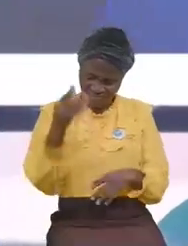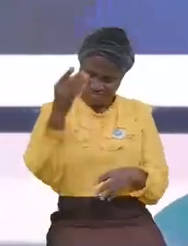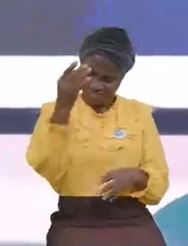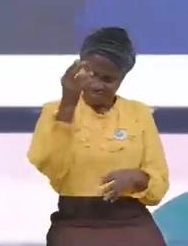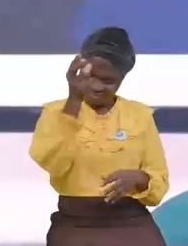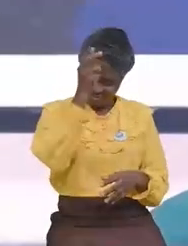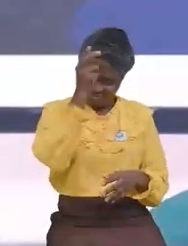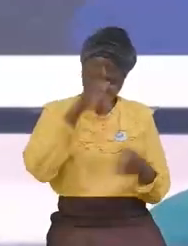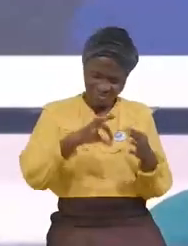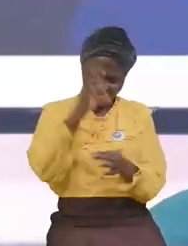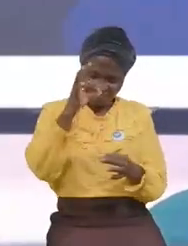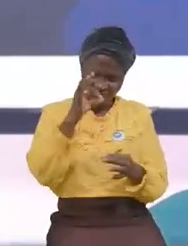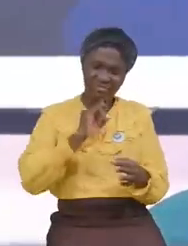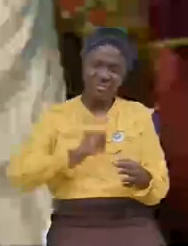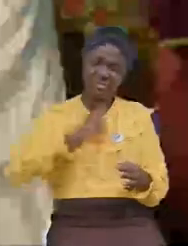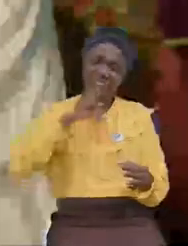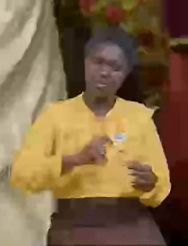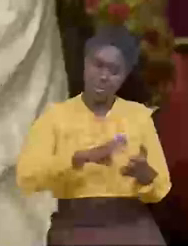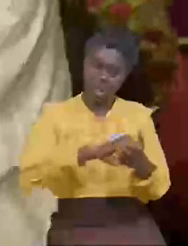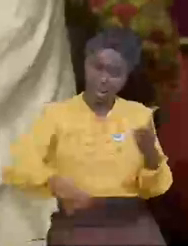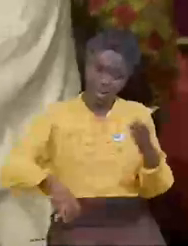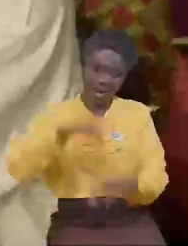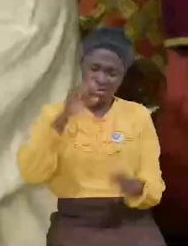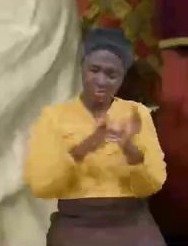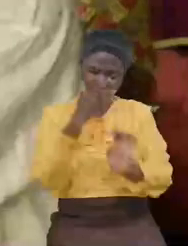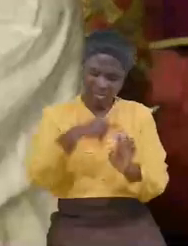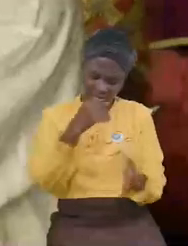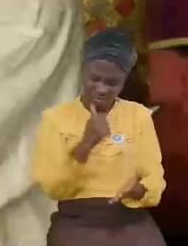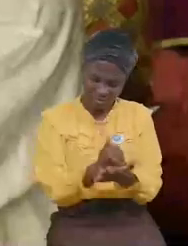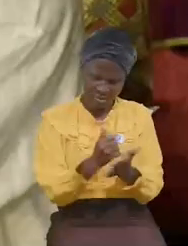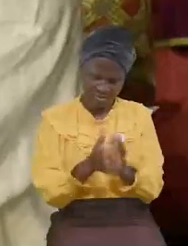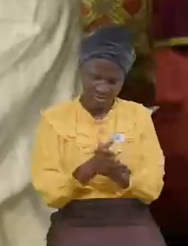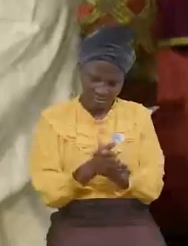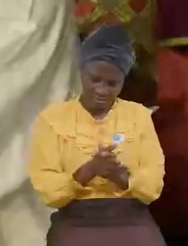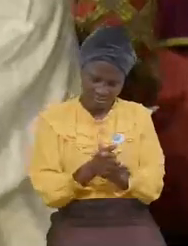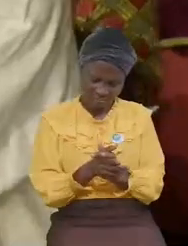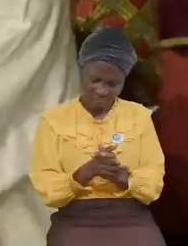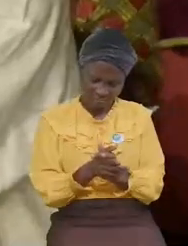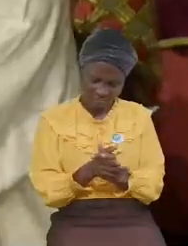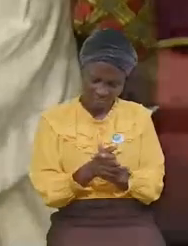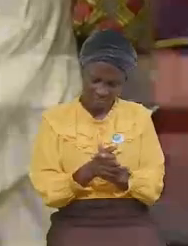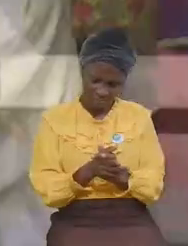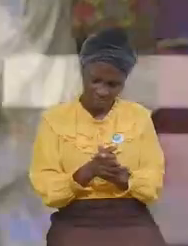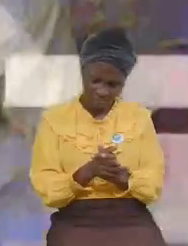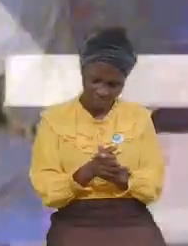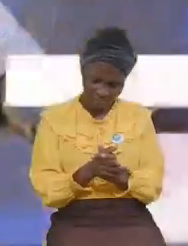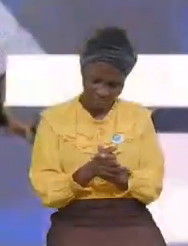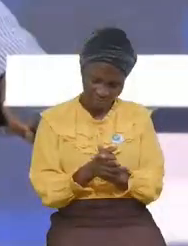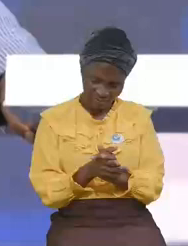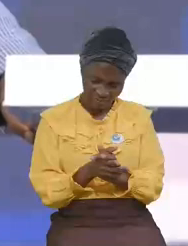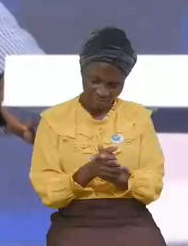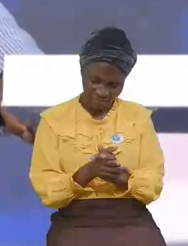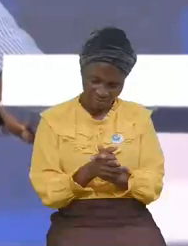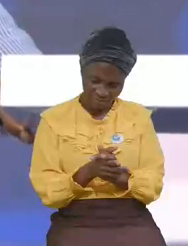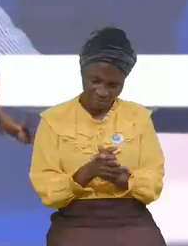Le démon de tourment, je te commande, sors de là au nom de Jésus-Christ.